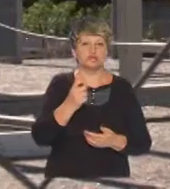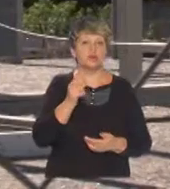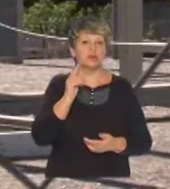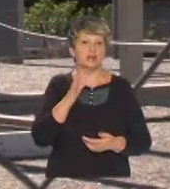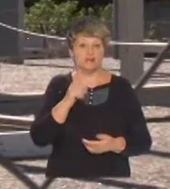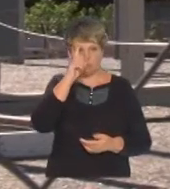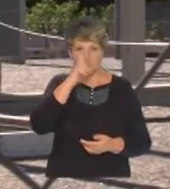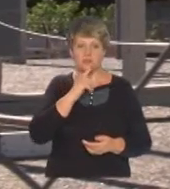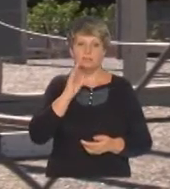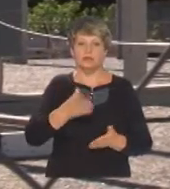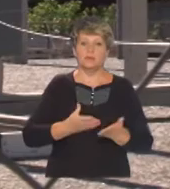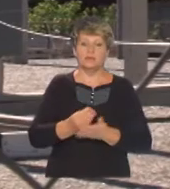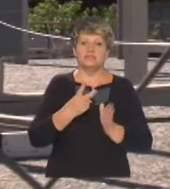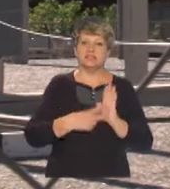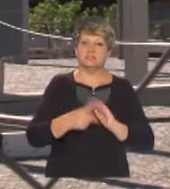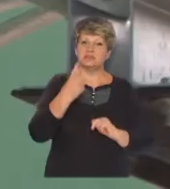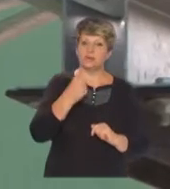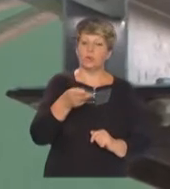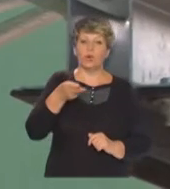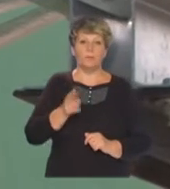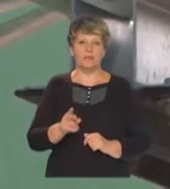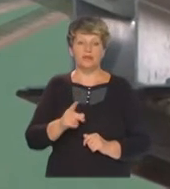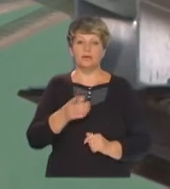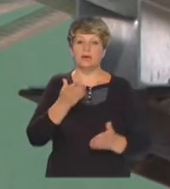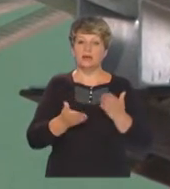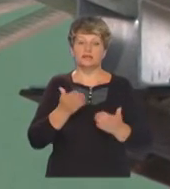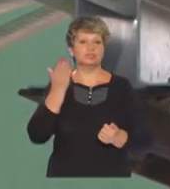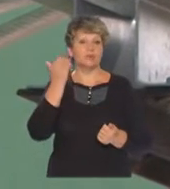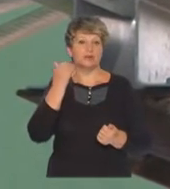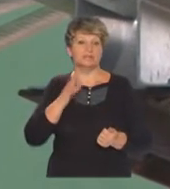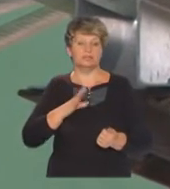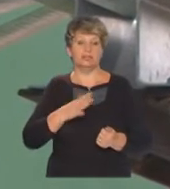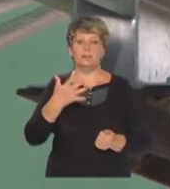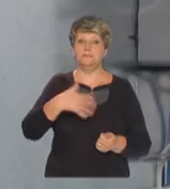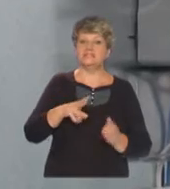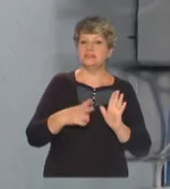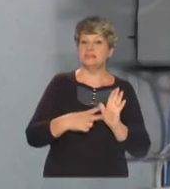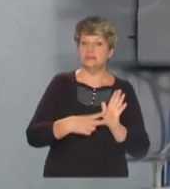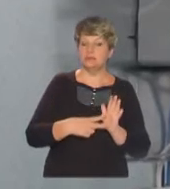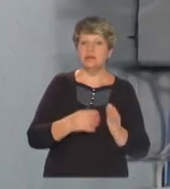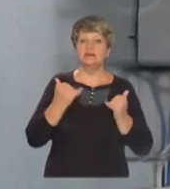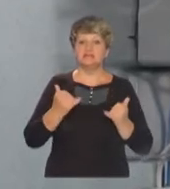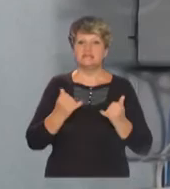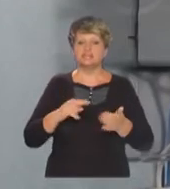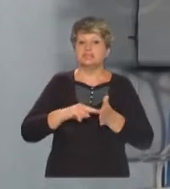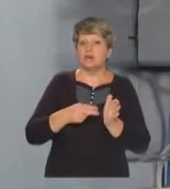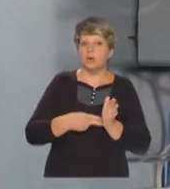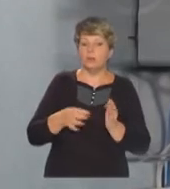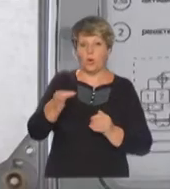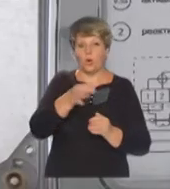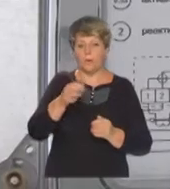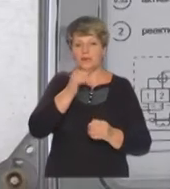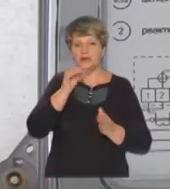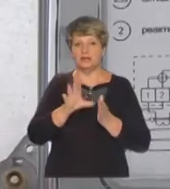місяць, будуть сплачувати 71 копійку за кВт-годину, якщо раніше вносили лише 57. З метою економії